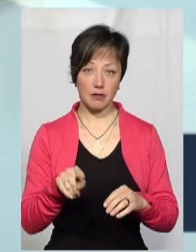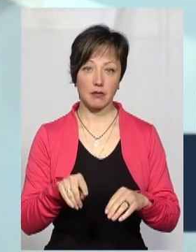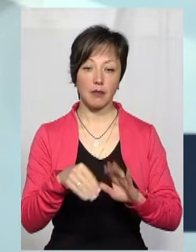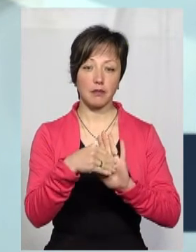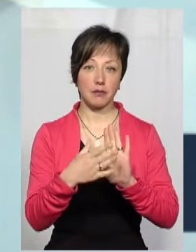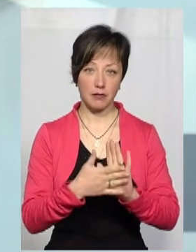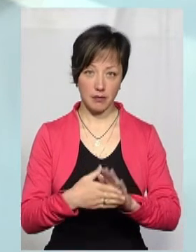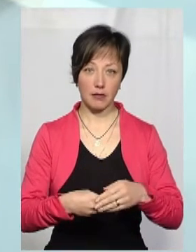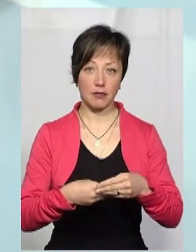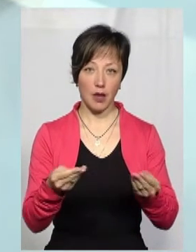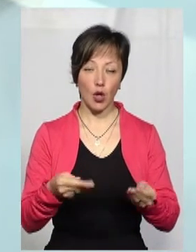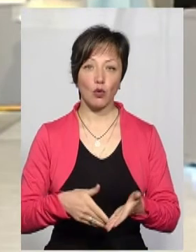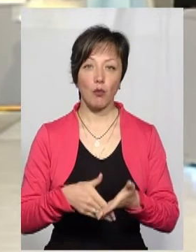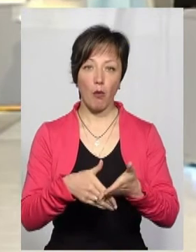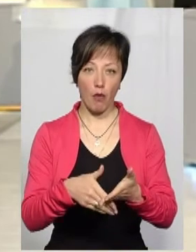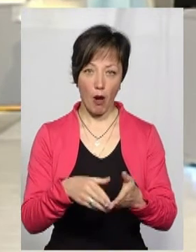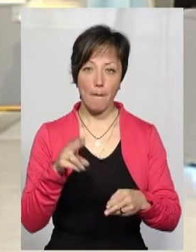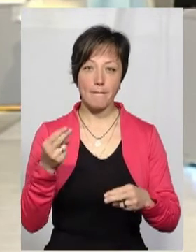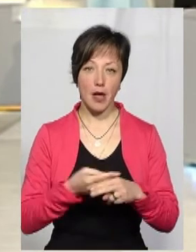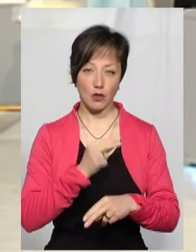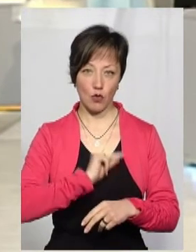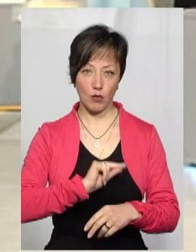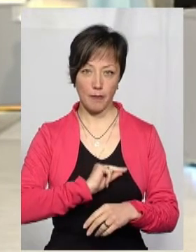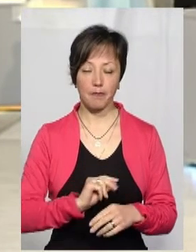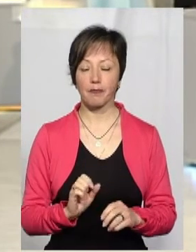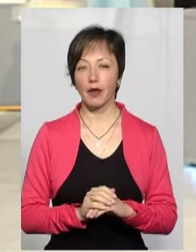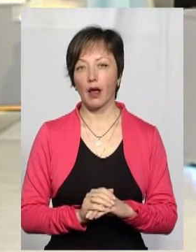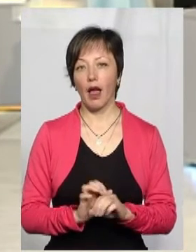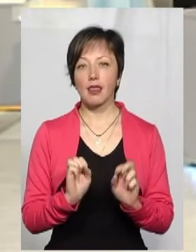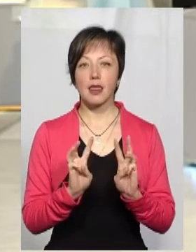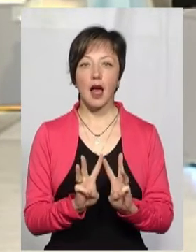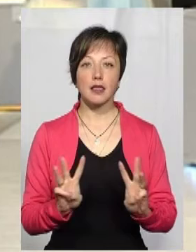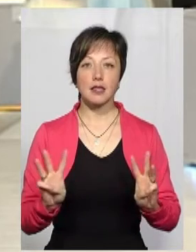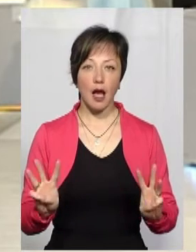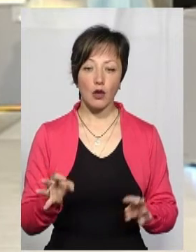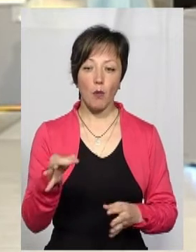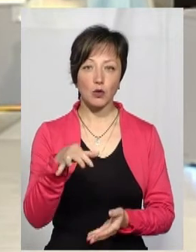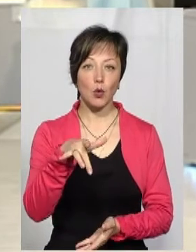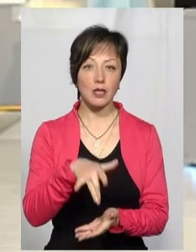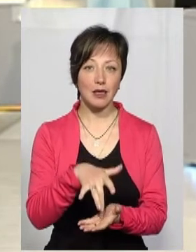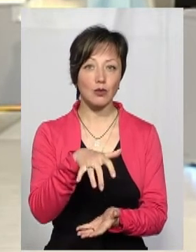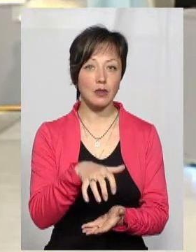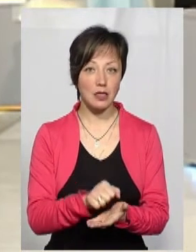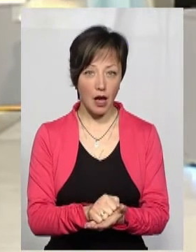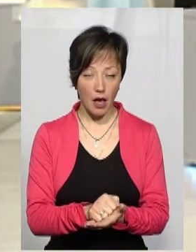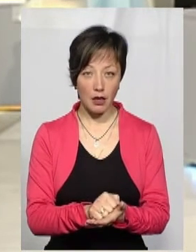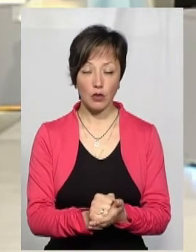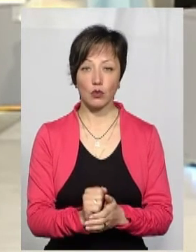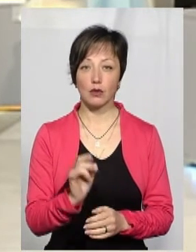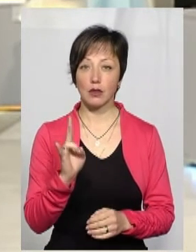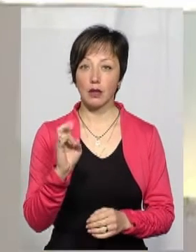допомогу по безробіттю. На сайті Центру зайнятості обласного на